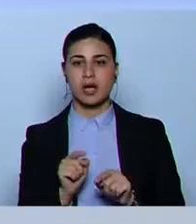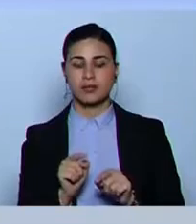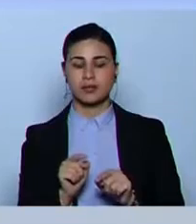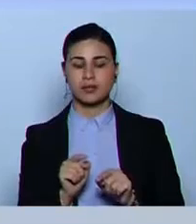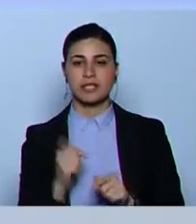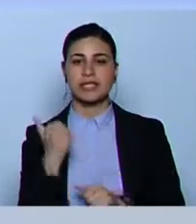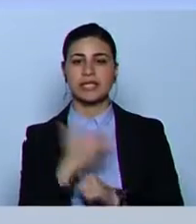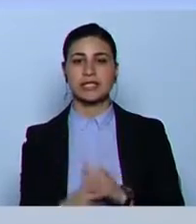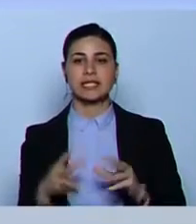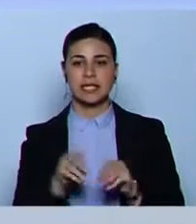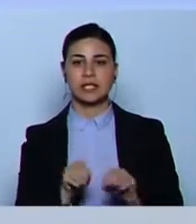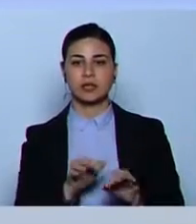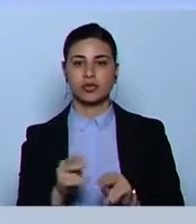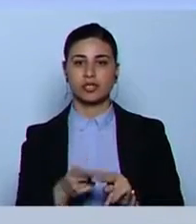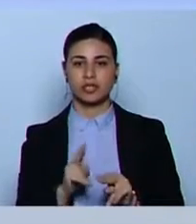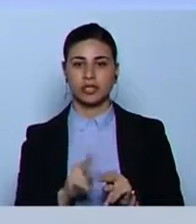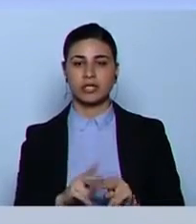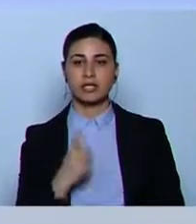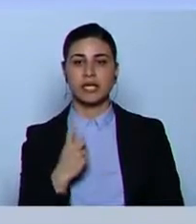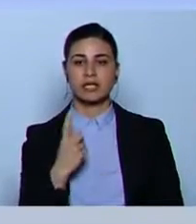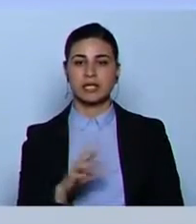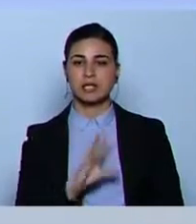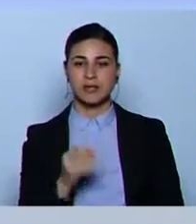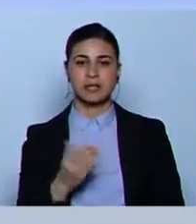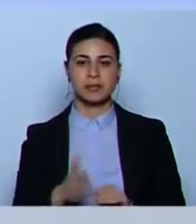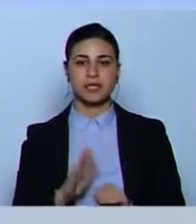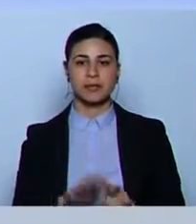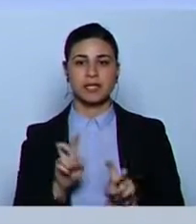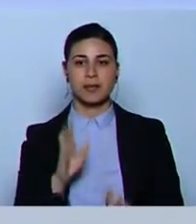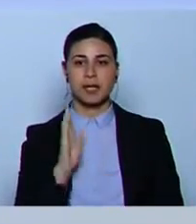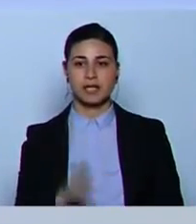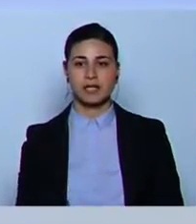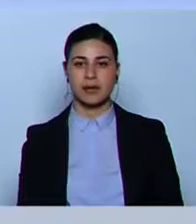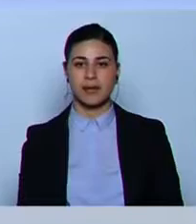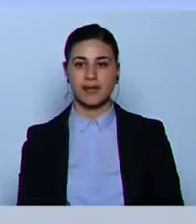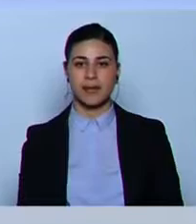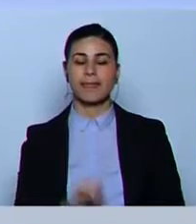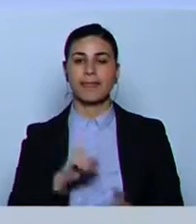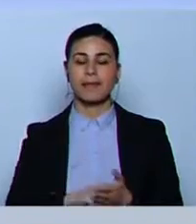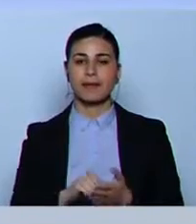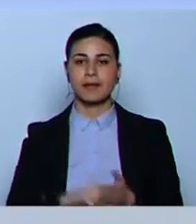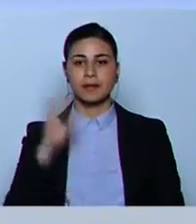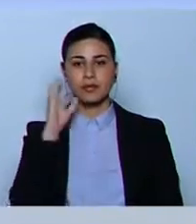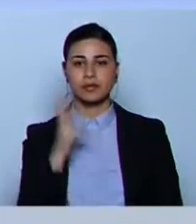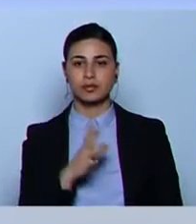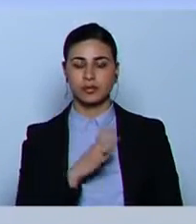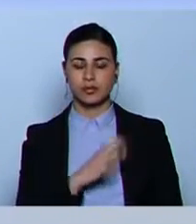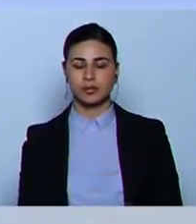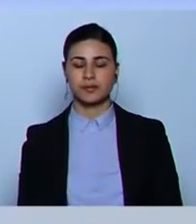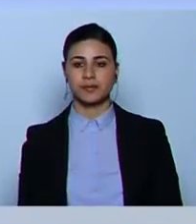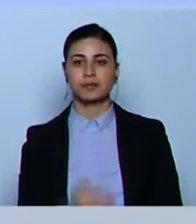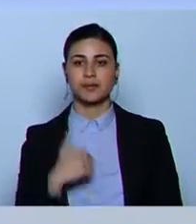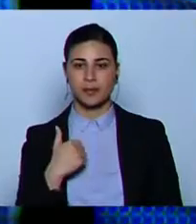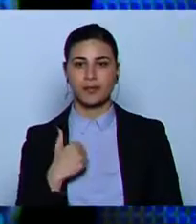თქვა დეცენტრალიზაციის პროცესში. ეს ალბათ ერთ-ერთი ყველაზე მძიმე თემა იქნება, ყოველში არგუმენტები იქნება მოსასმენი.